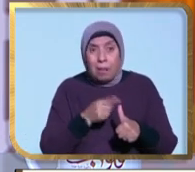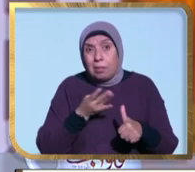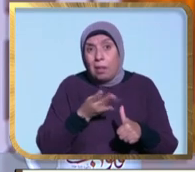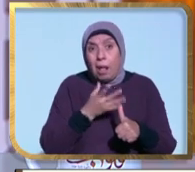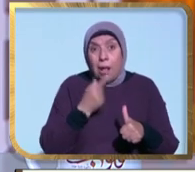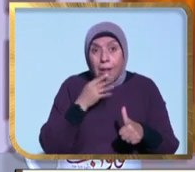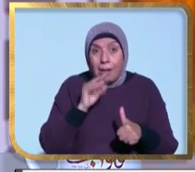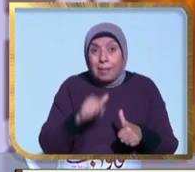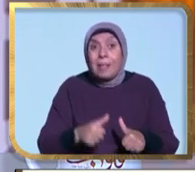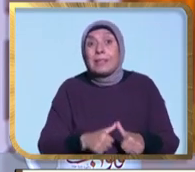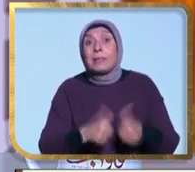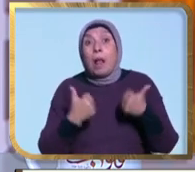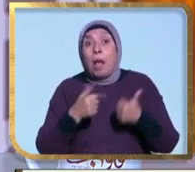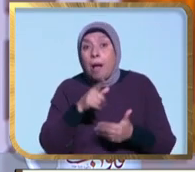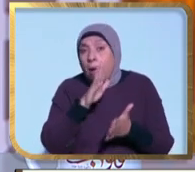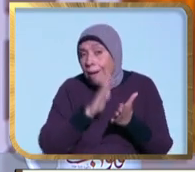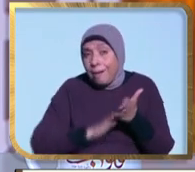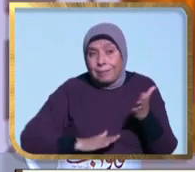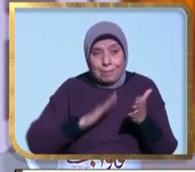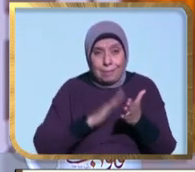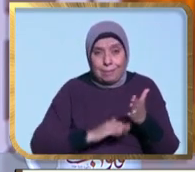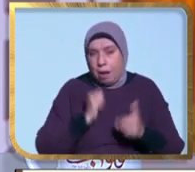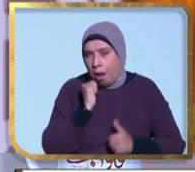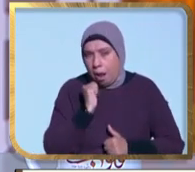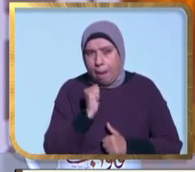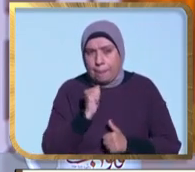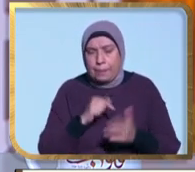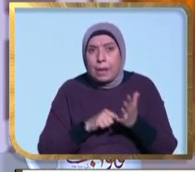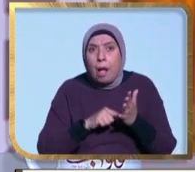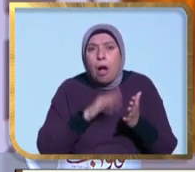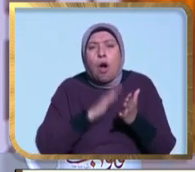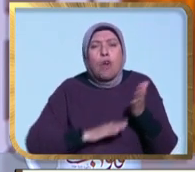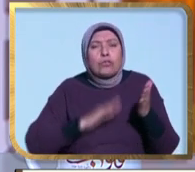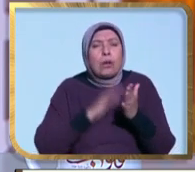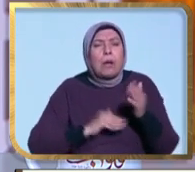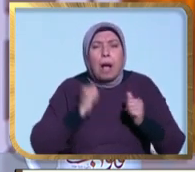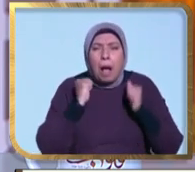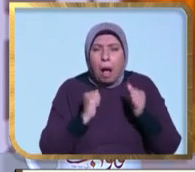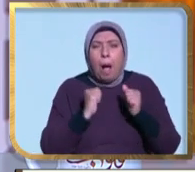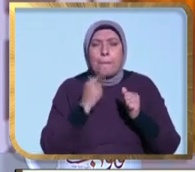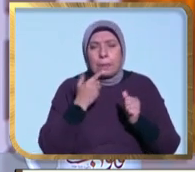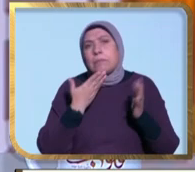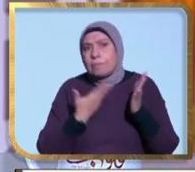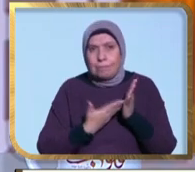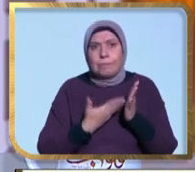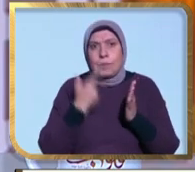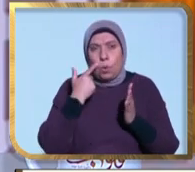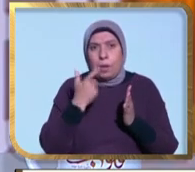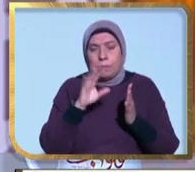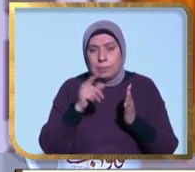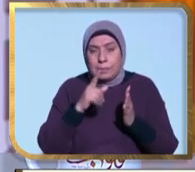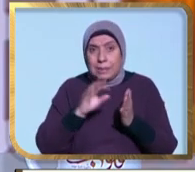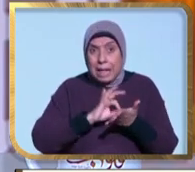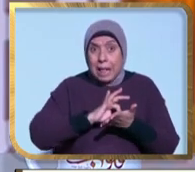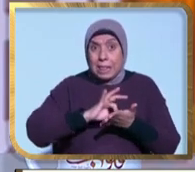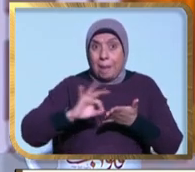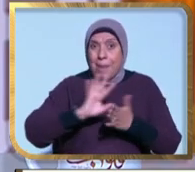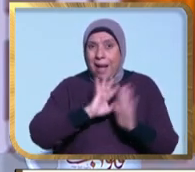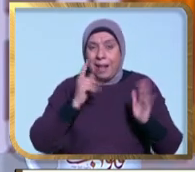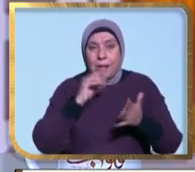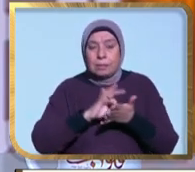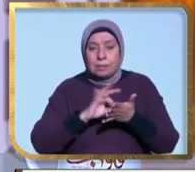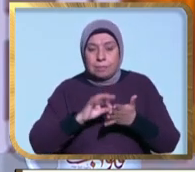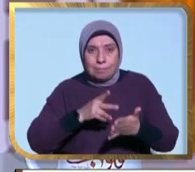الاسلاميه اخطر عقد اخطر عقد كتبت ومضيت وماينفعش تستهتر